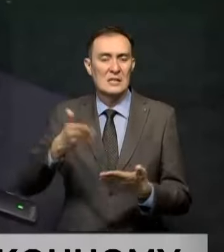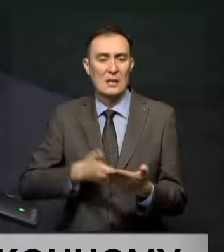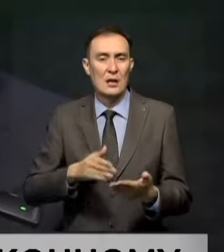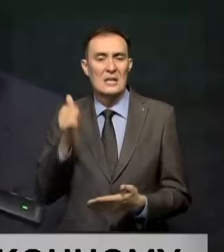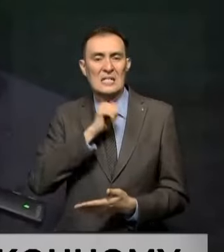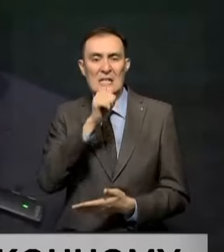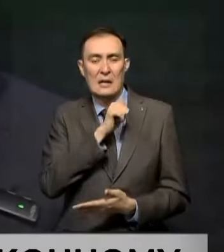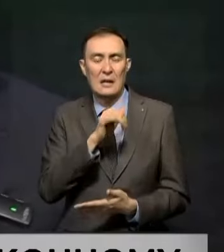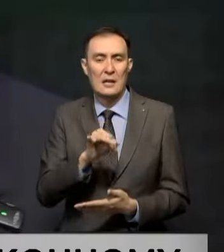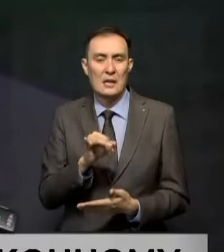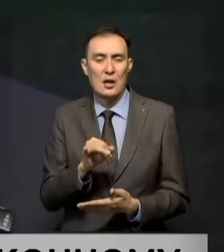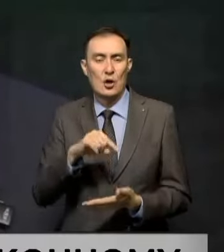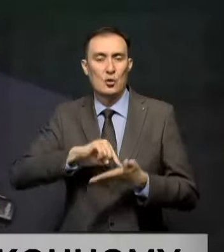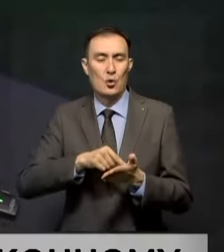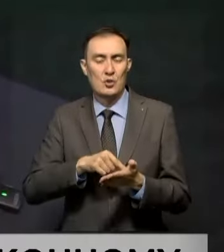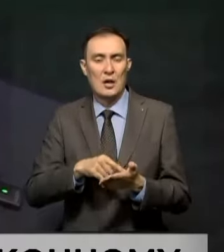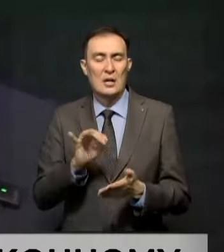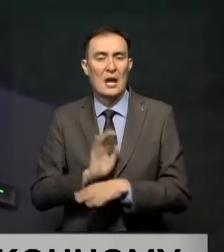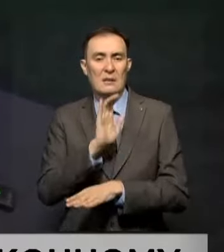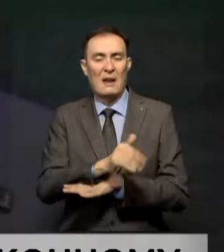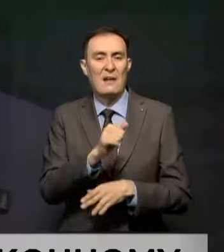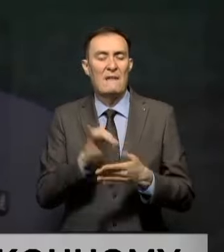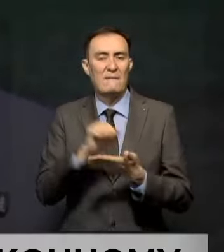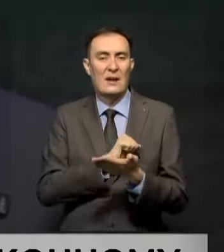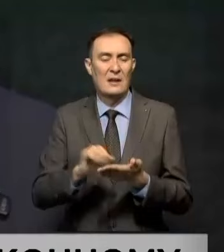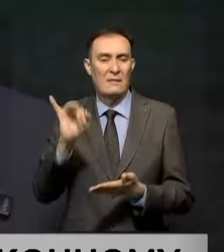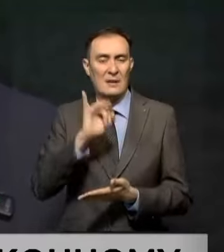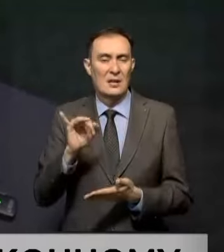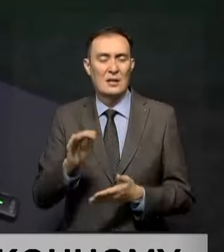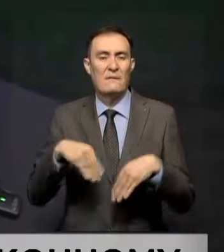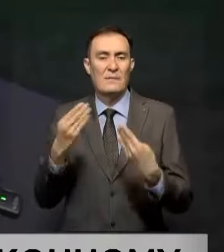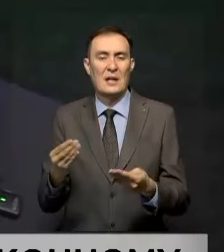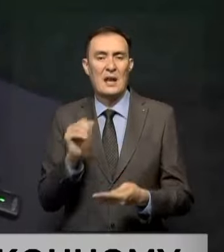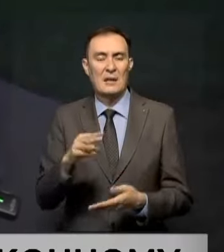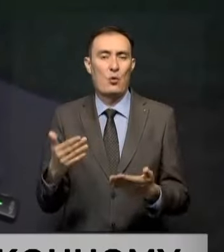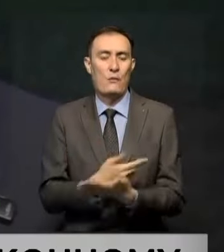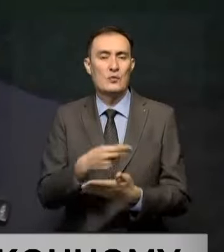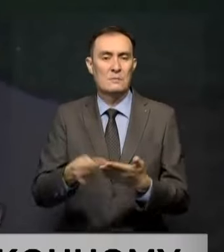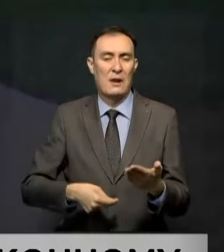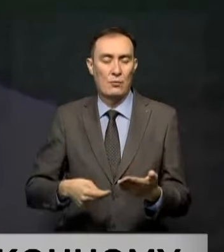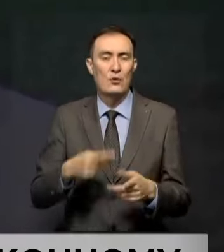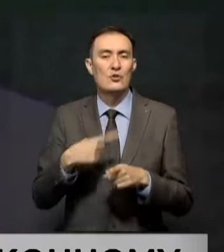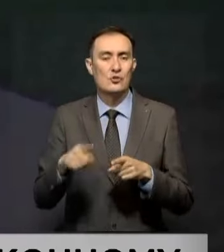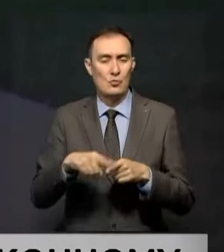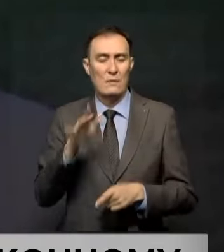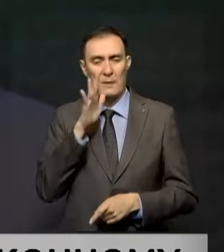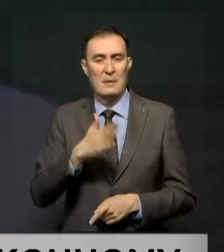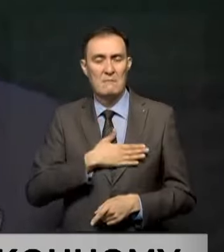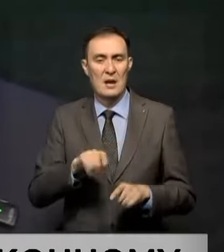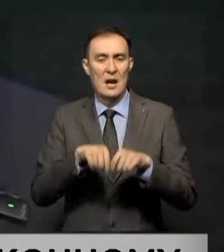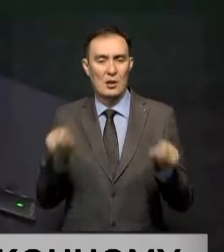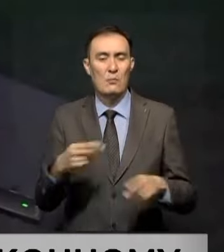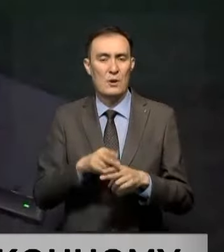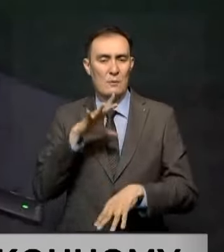все координаты и поворотные точки. Отправили в архив кадастровое дело и выдали акимату новую справку. В ближайшее время мы откроем по